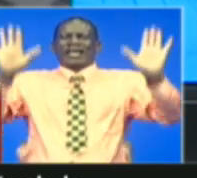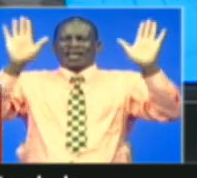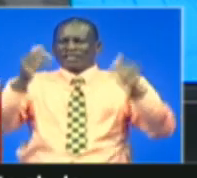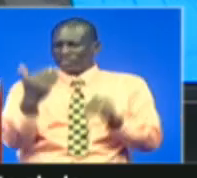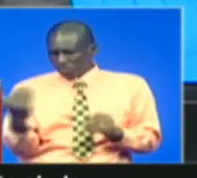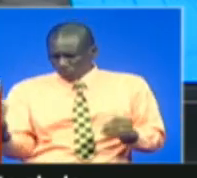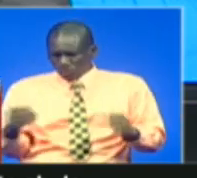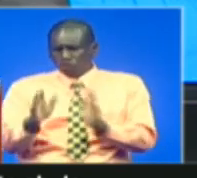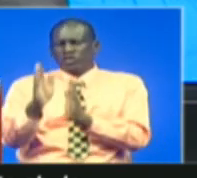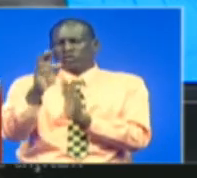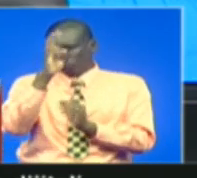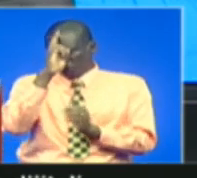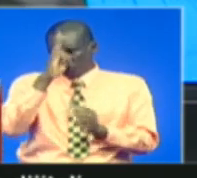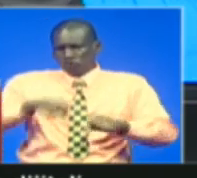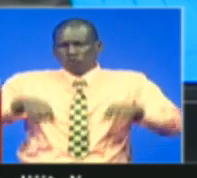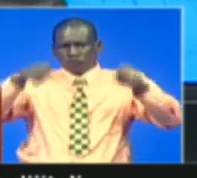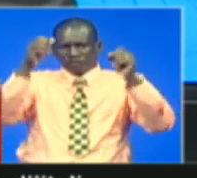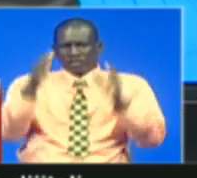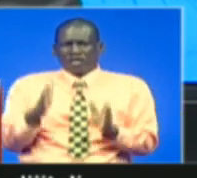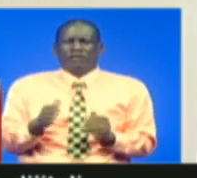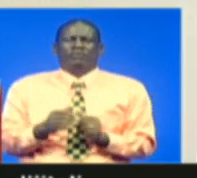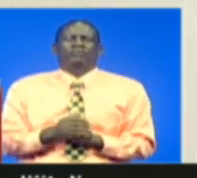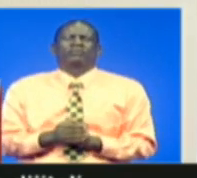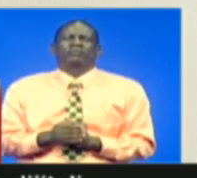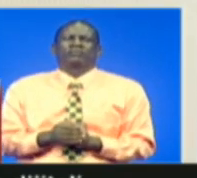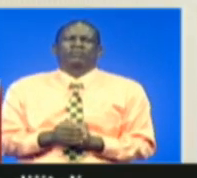kama anavyoripoti sasa mwanahabari wetu Seth Olale.